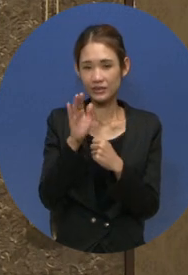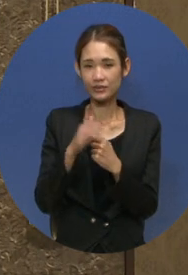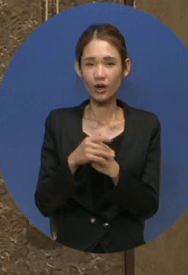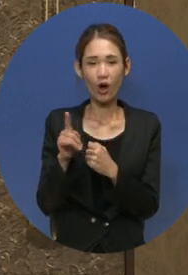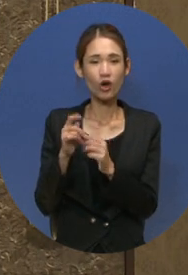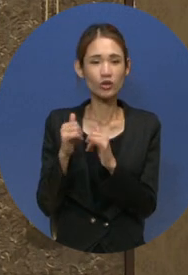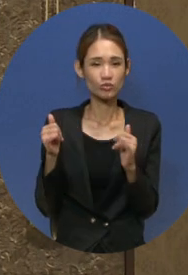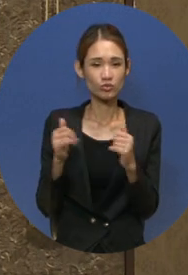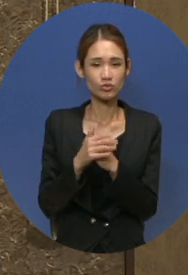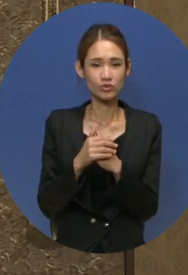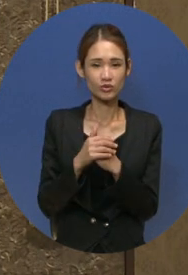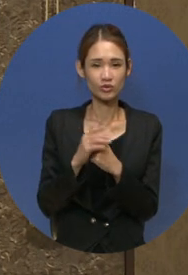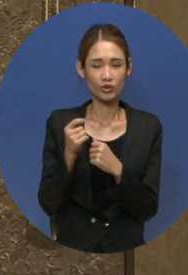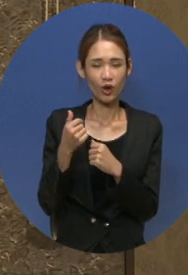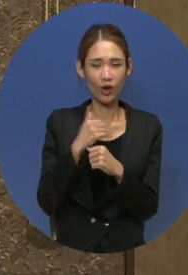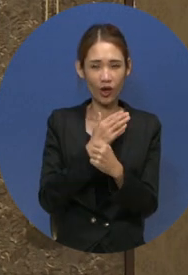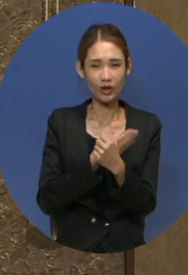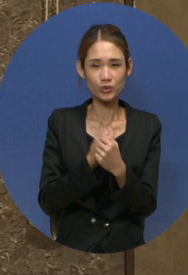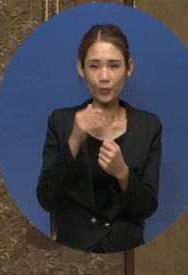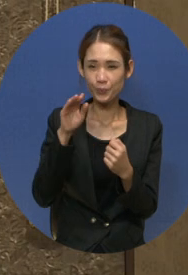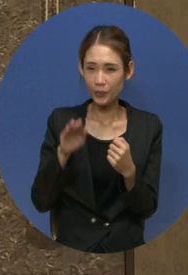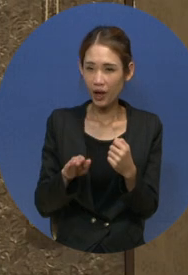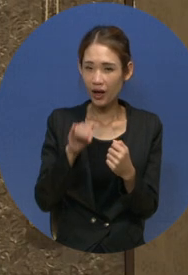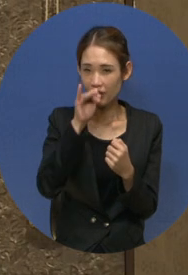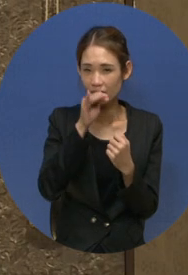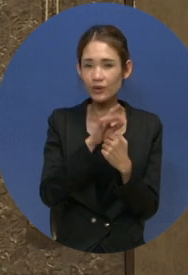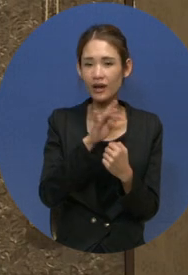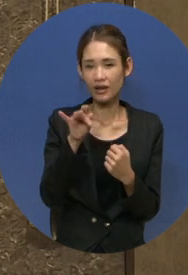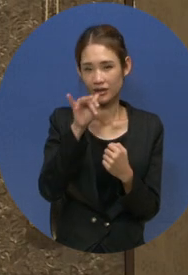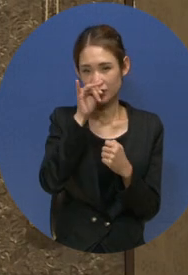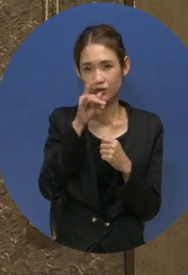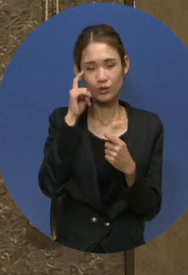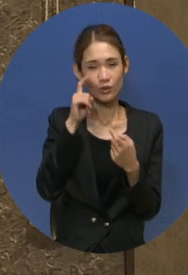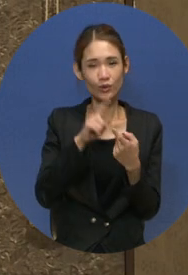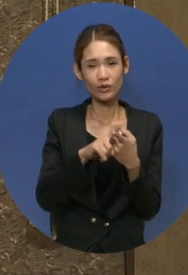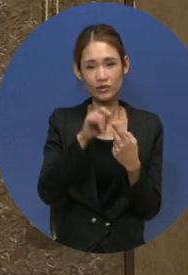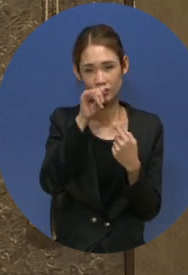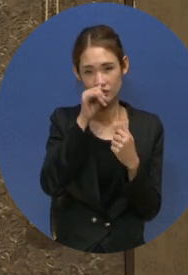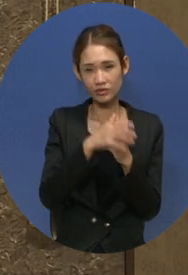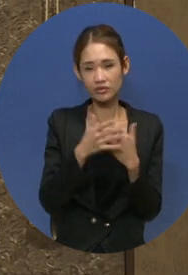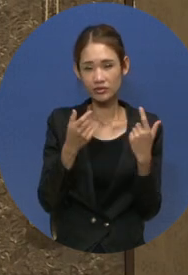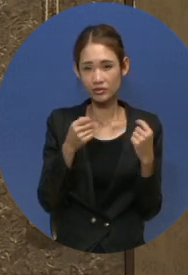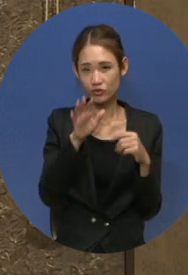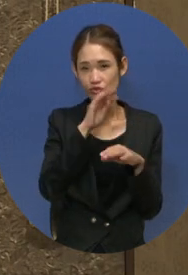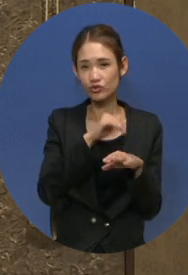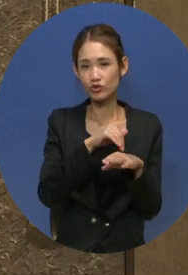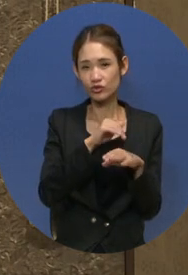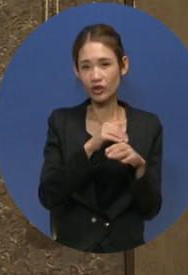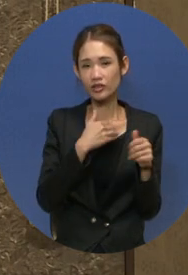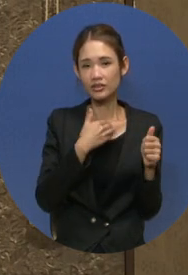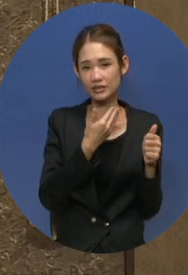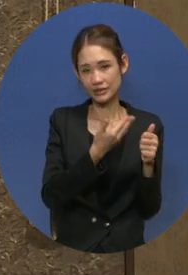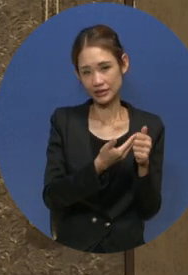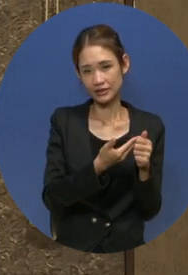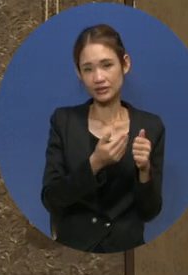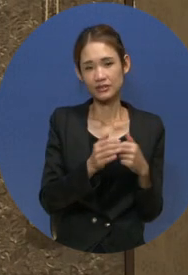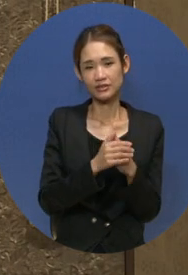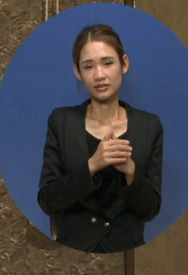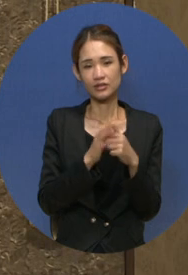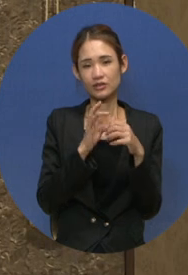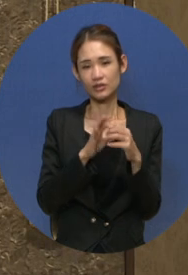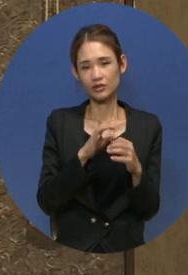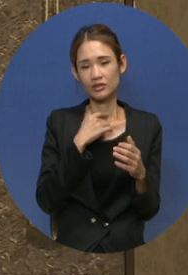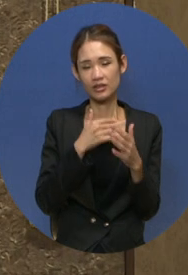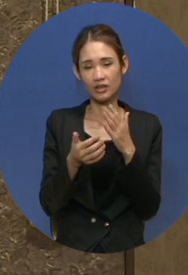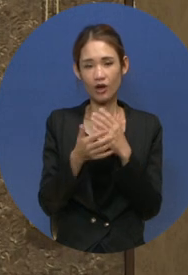어떤 분들은 역량이 떨어지고 그런 분들도 계시잖아요. 네. 관심은 있고. 그런 분들을 이제 훈련시켜서 이